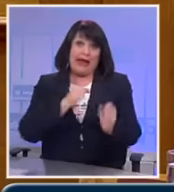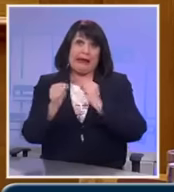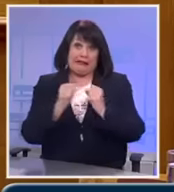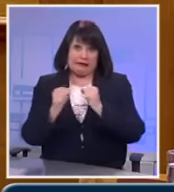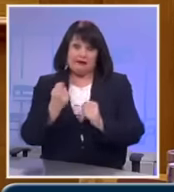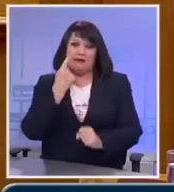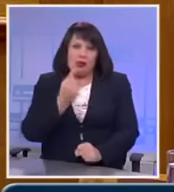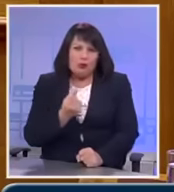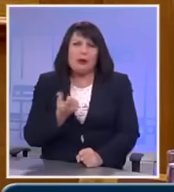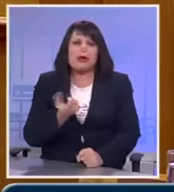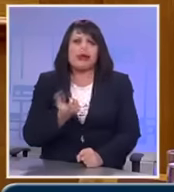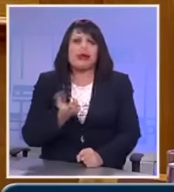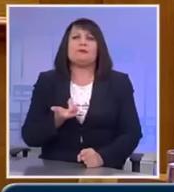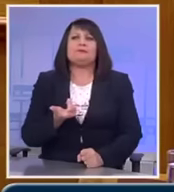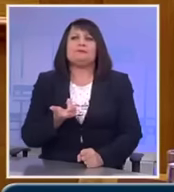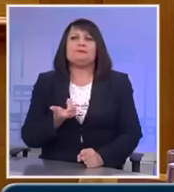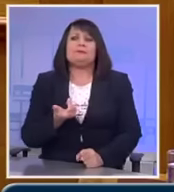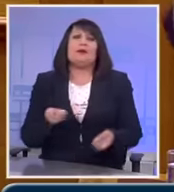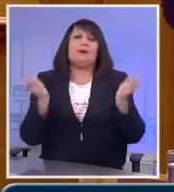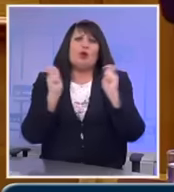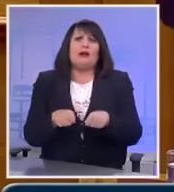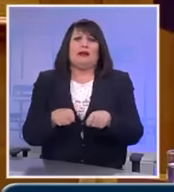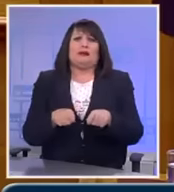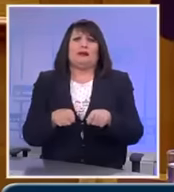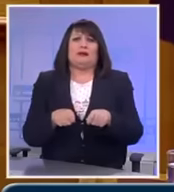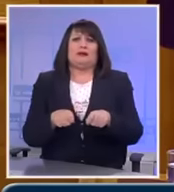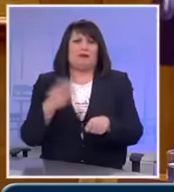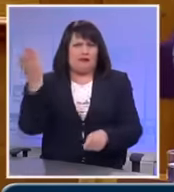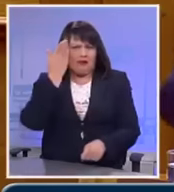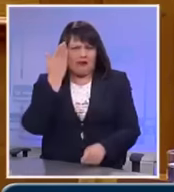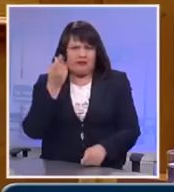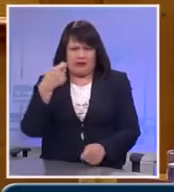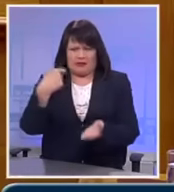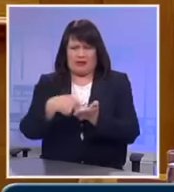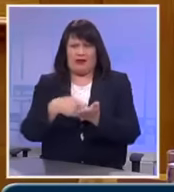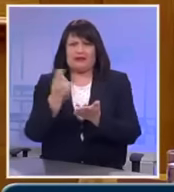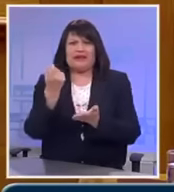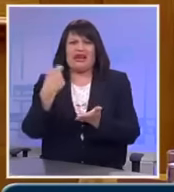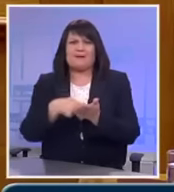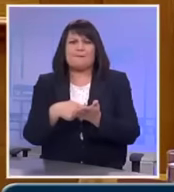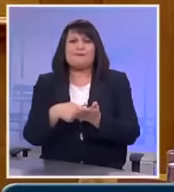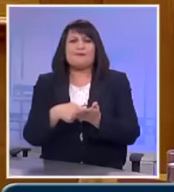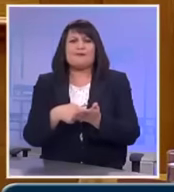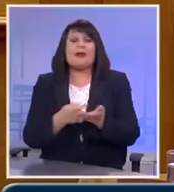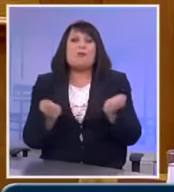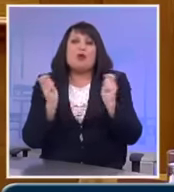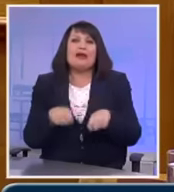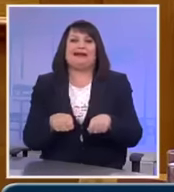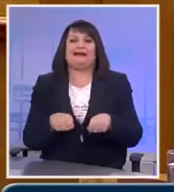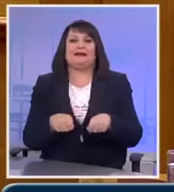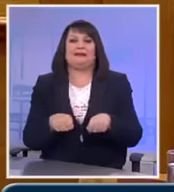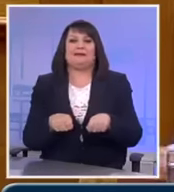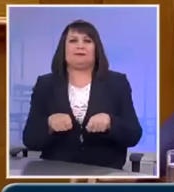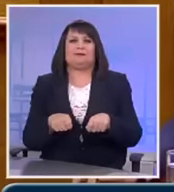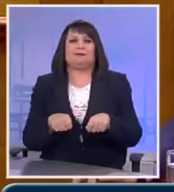της κρίσης αποκλείεται εξαιτίας αυτών των υψηλών διδάκτρων από υπηρεσίες τις οποίες προσφέρει το ίδιο το